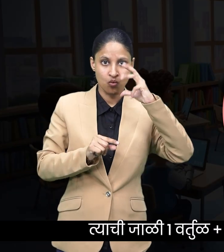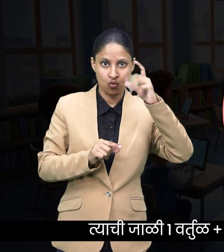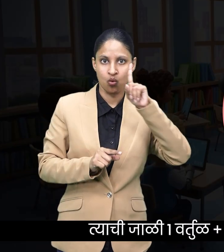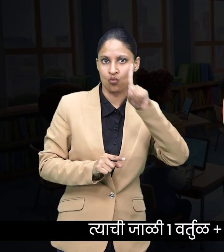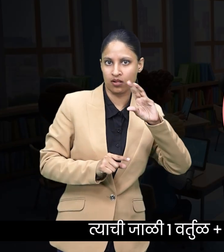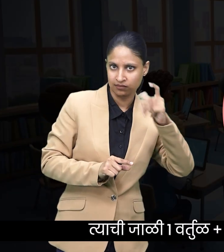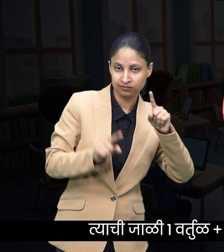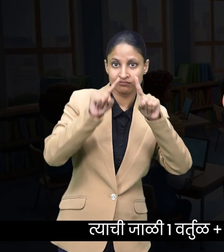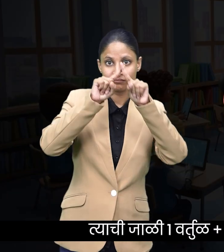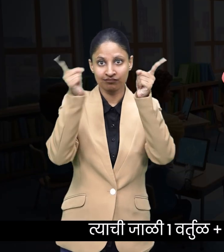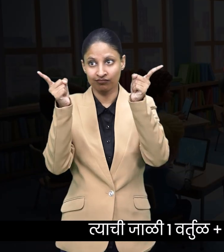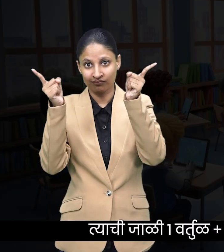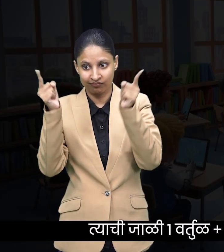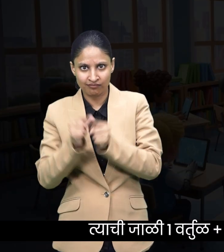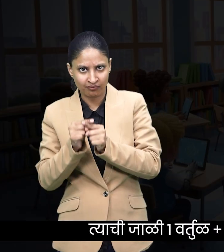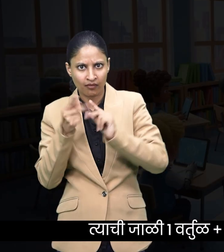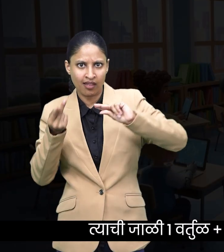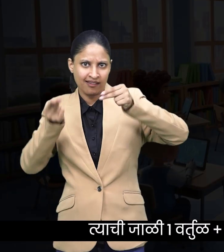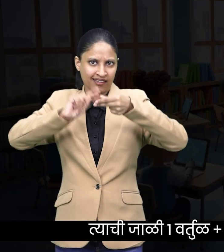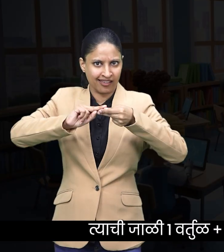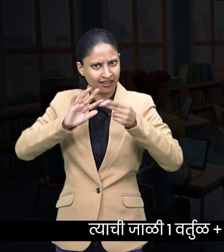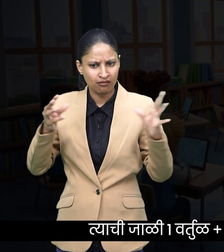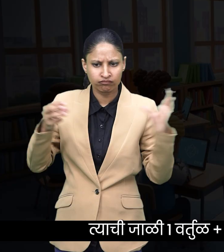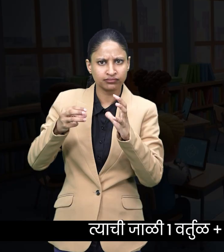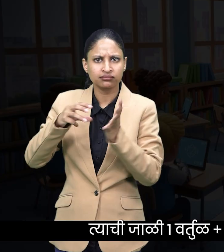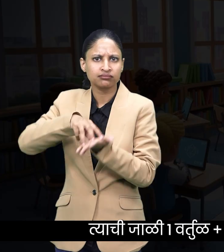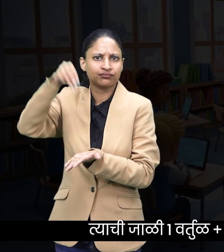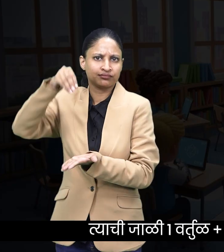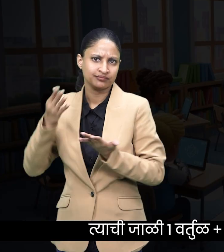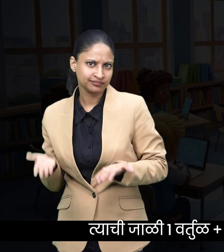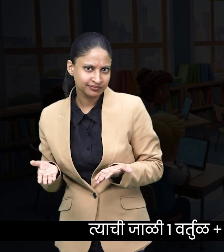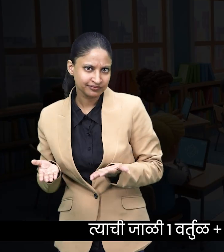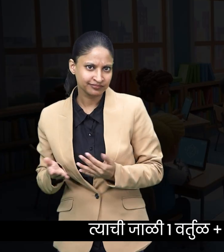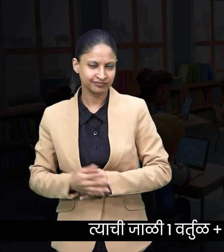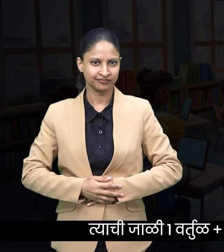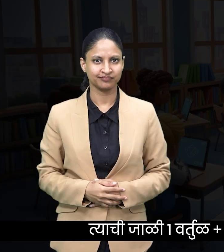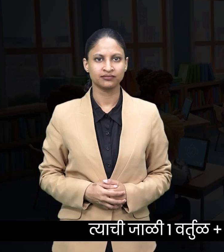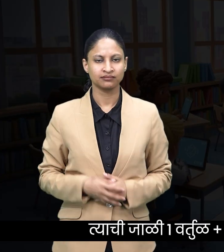त्याची जाळी 1 वर्तुळ अधिक 1 वक्र कागदाचा तुकडा 1 भाग आहे.